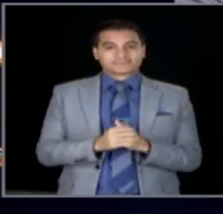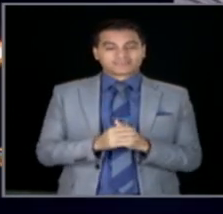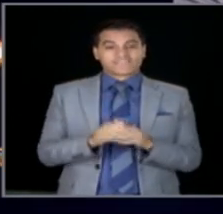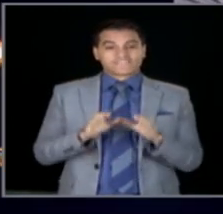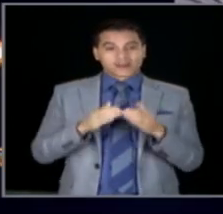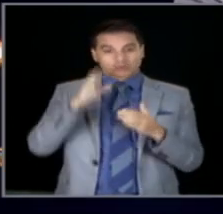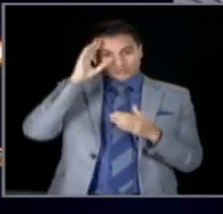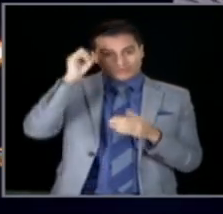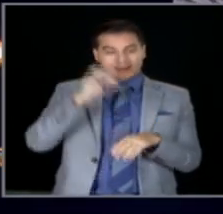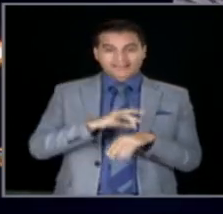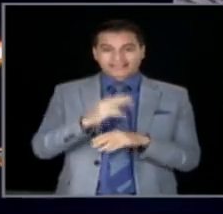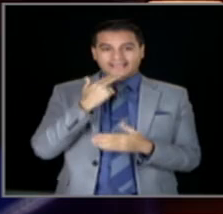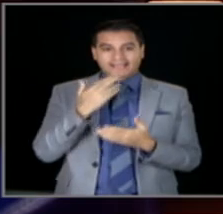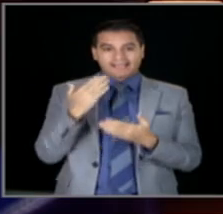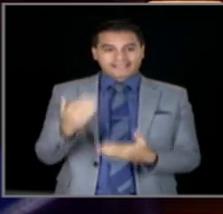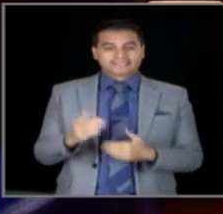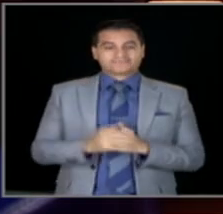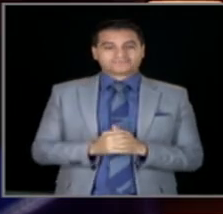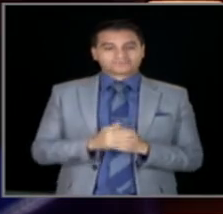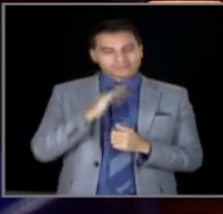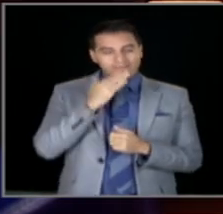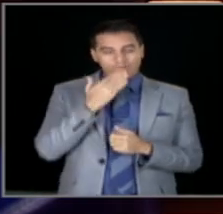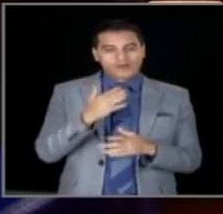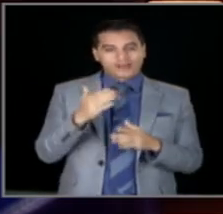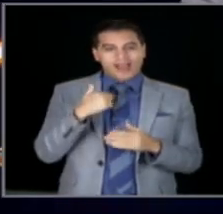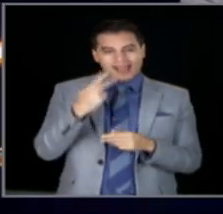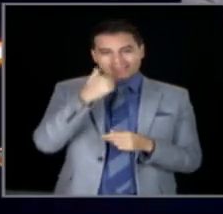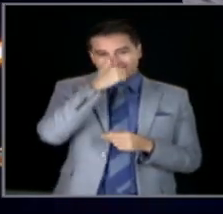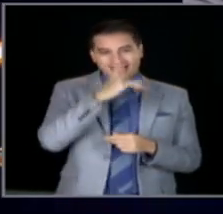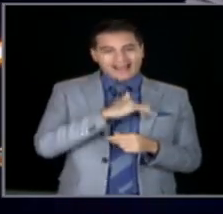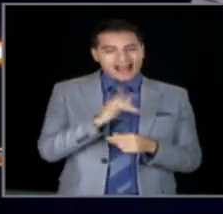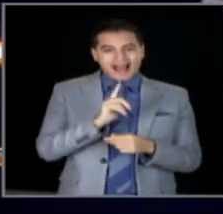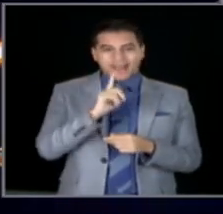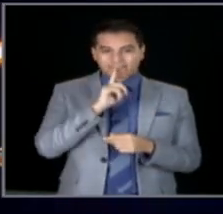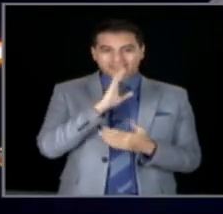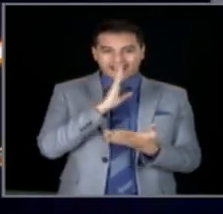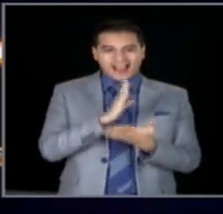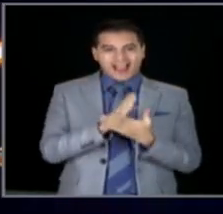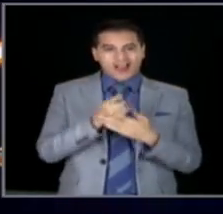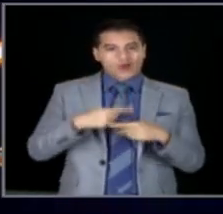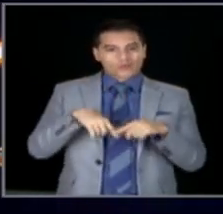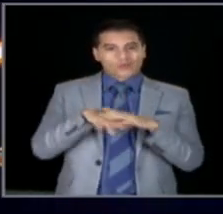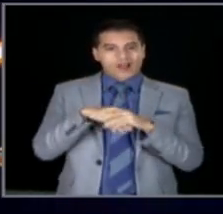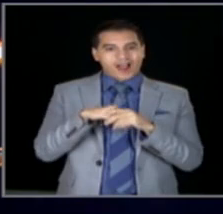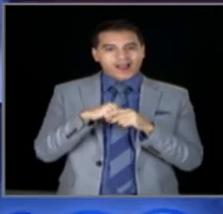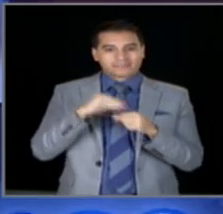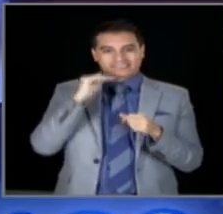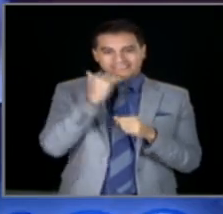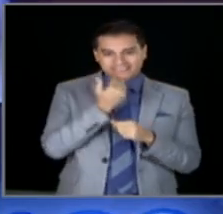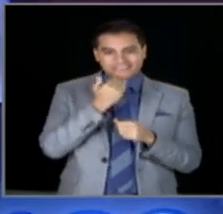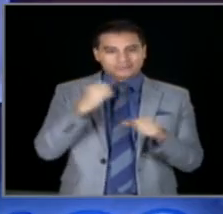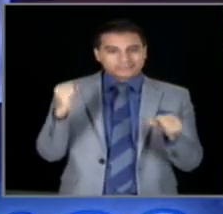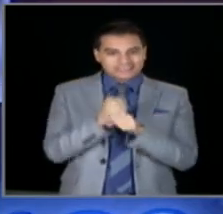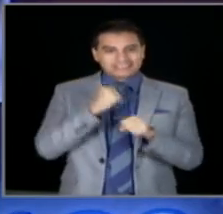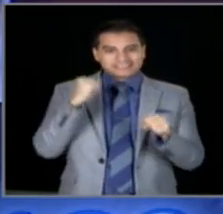سفراء هاردك؟ الحمد لله. يعني مش عايز ازعلكم، ولكن انتوا خدتوا الريسك وخدتوا